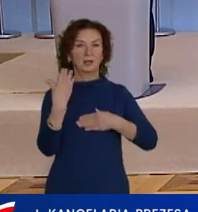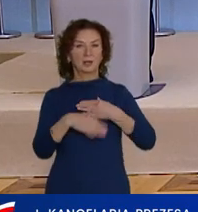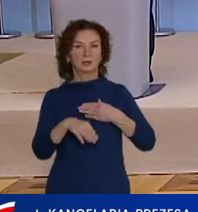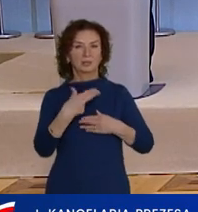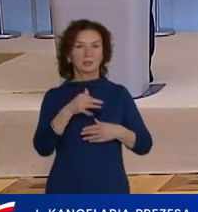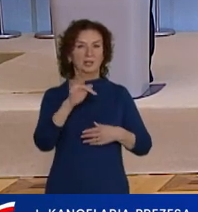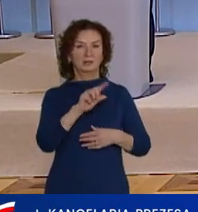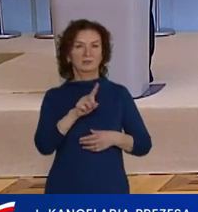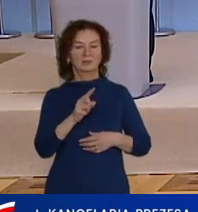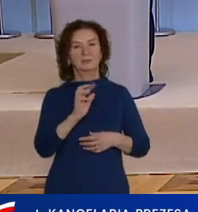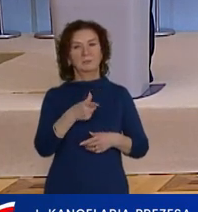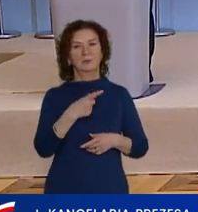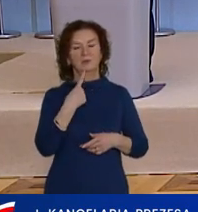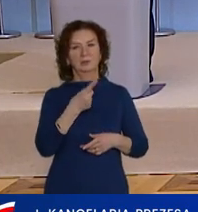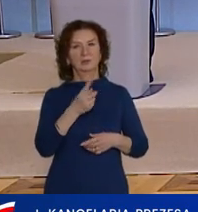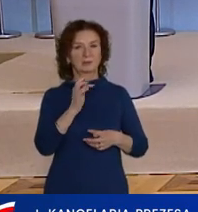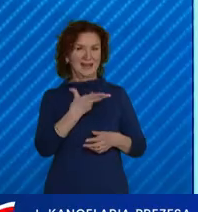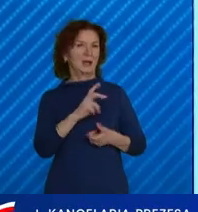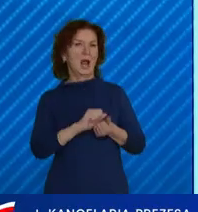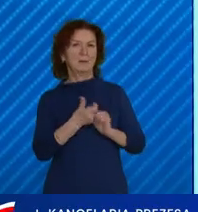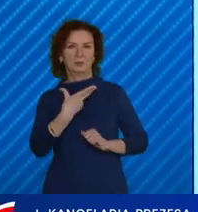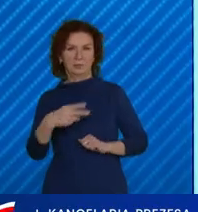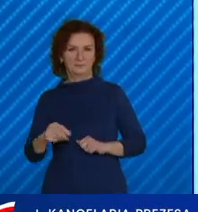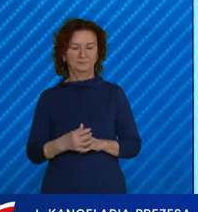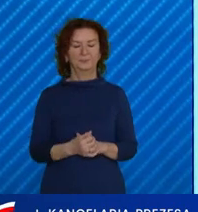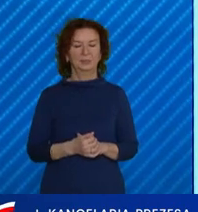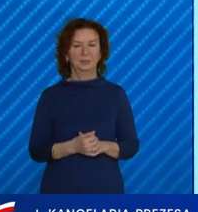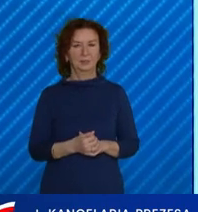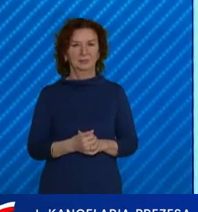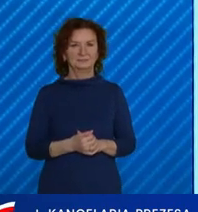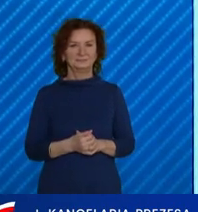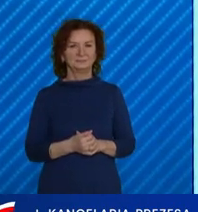punkty? Panie redaktorze, to ja jeszcze powtórzę,